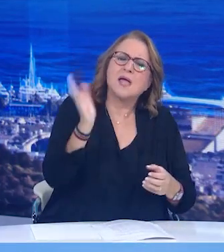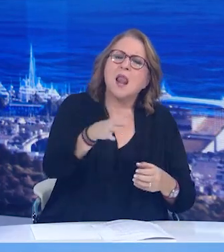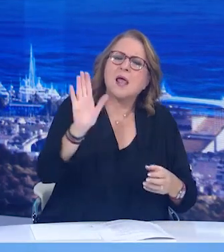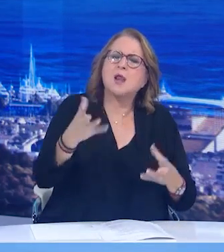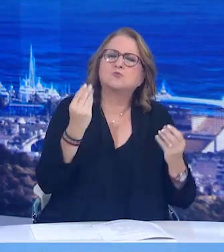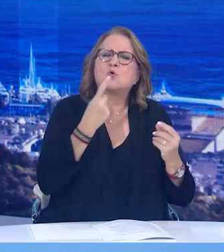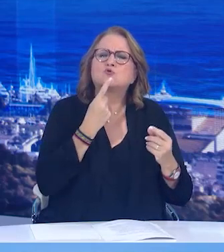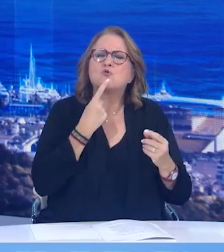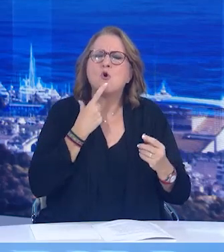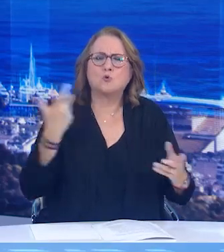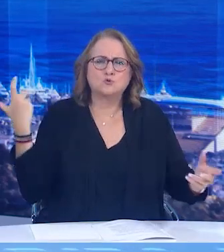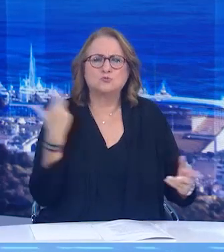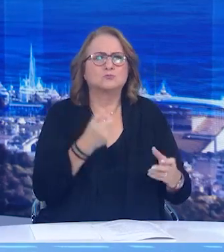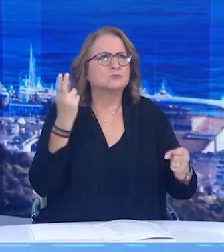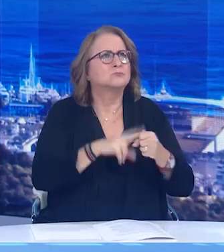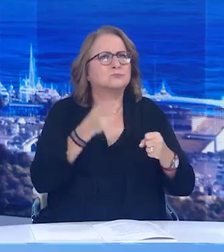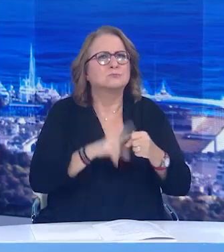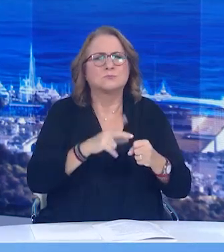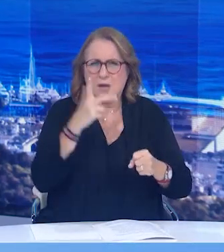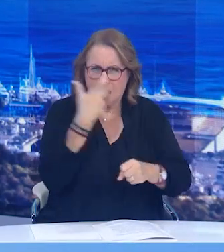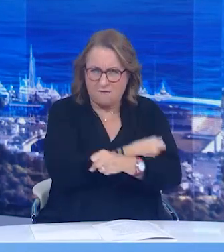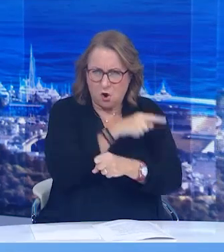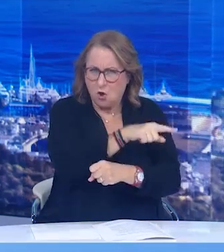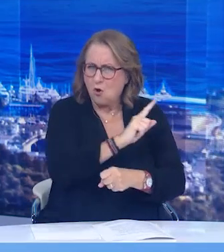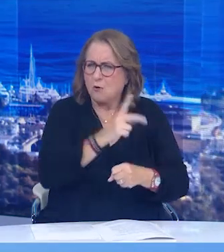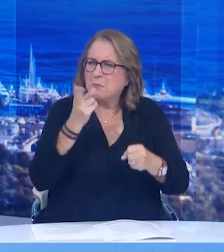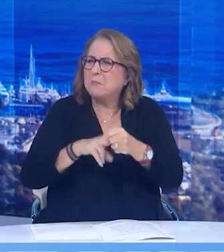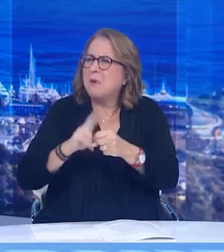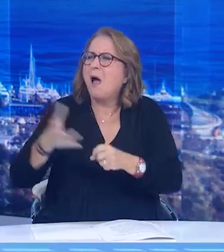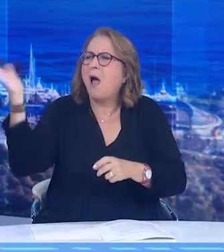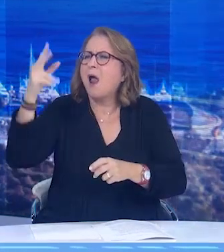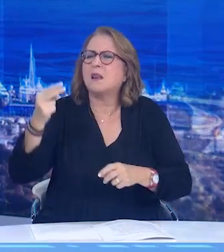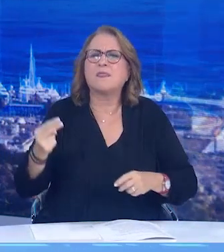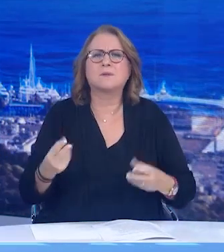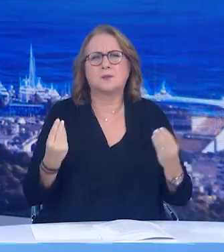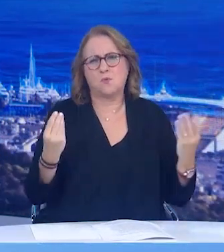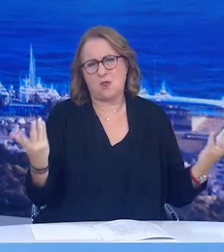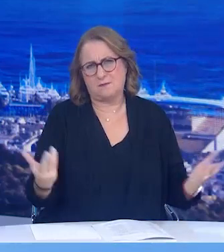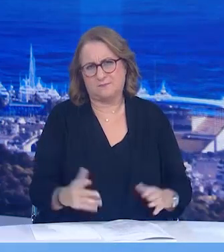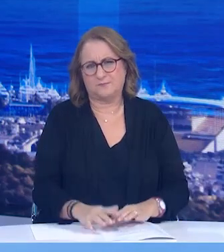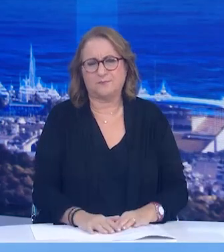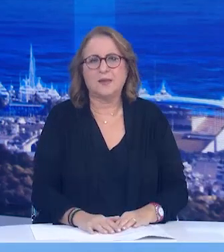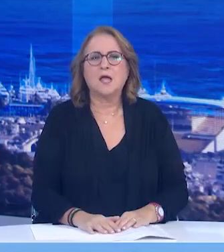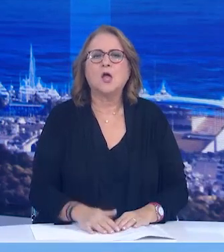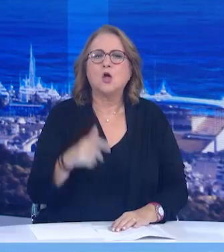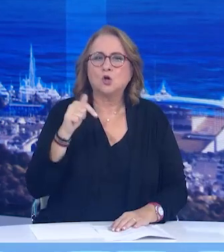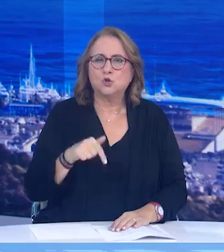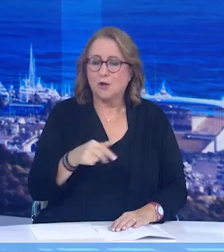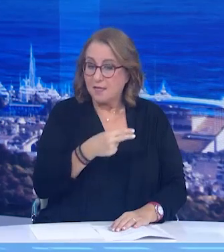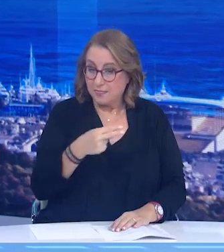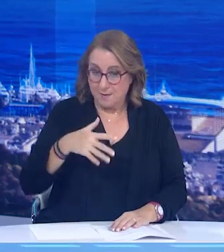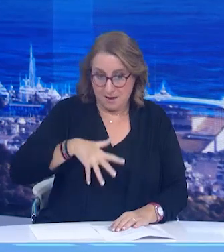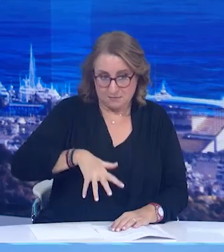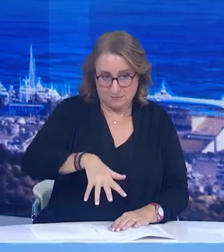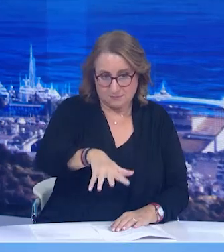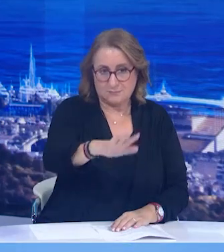κύριε Μαγιορκίνη. Φτάσαμε στο φθινόπωρο, σαν συγγεί το κύμα γρήπης σε συνδυασμό με τον κοροναϊό. Με το θέμα των μεταλλάξεων και